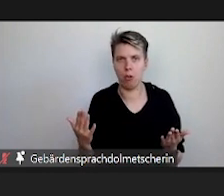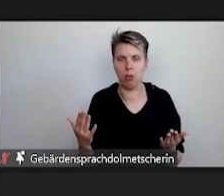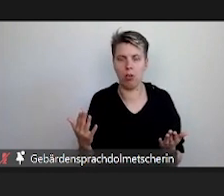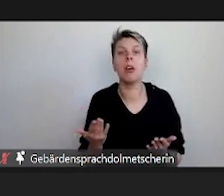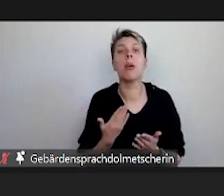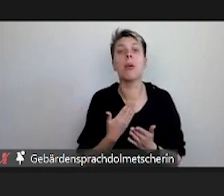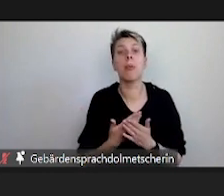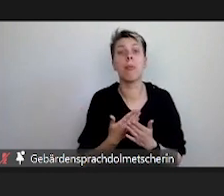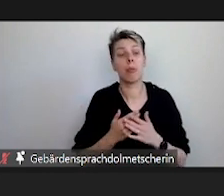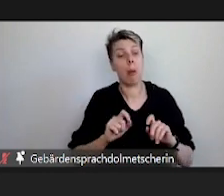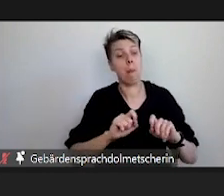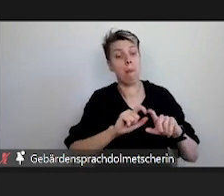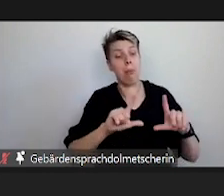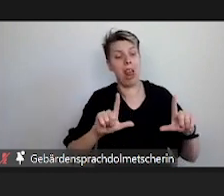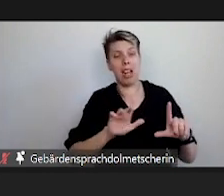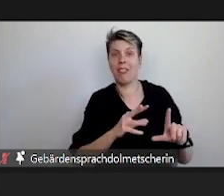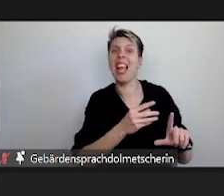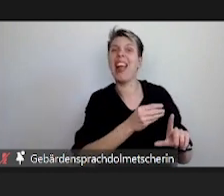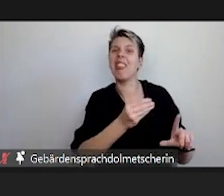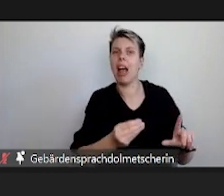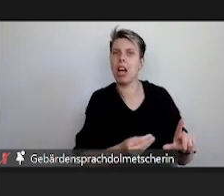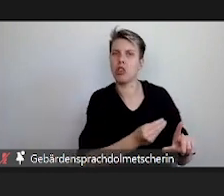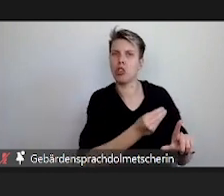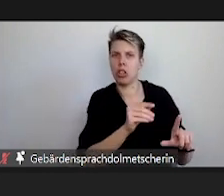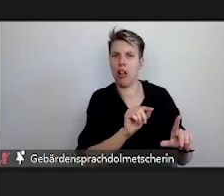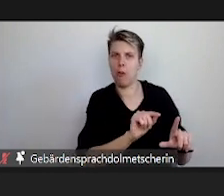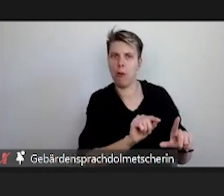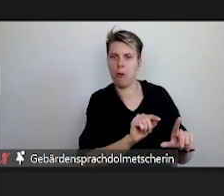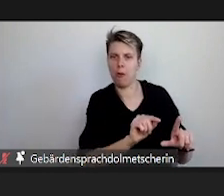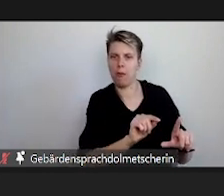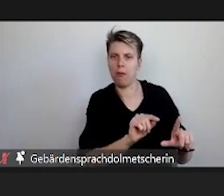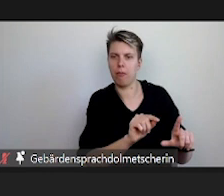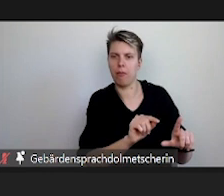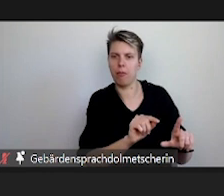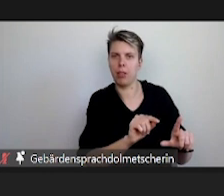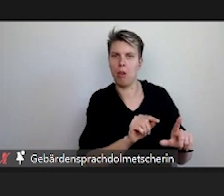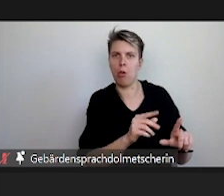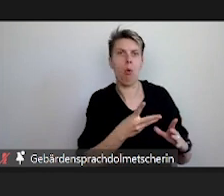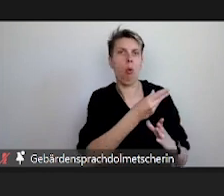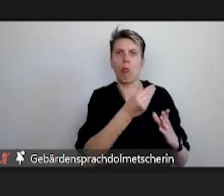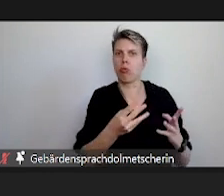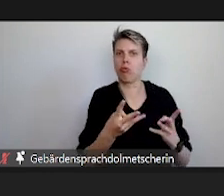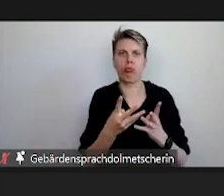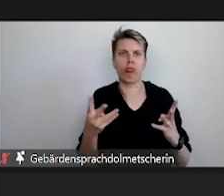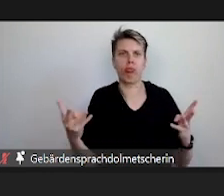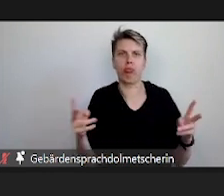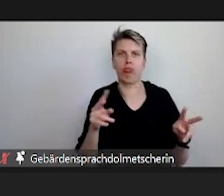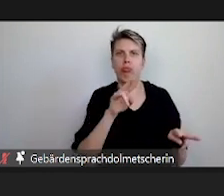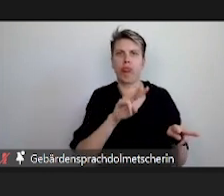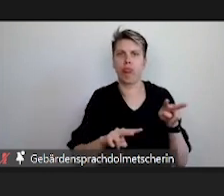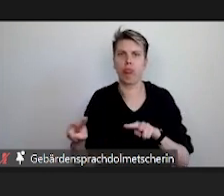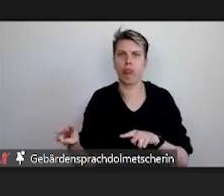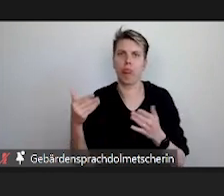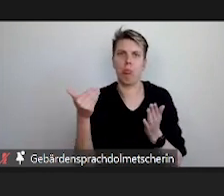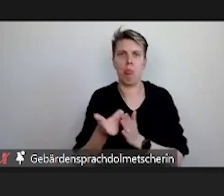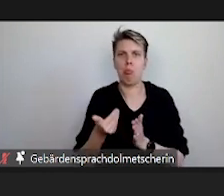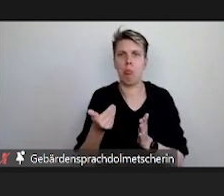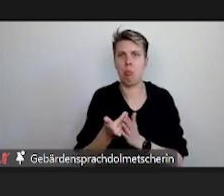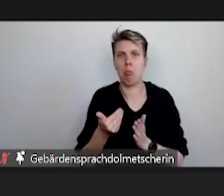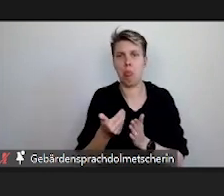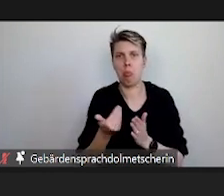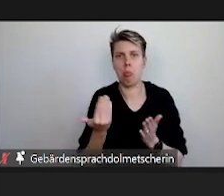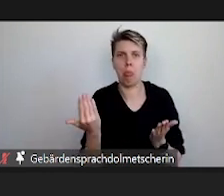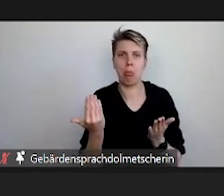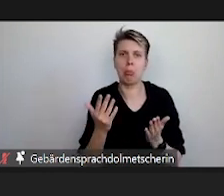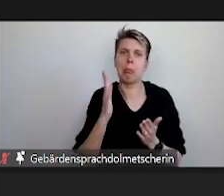oder eine Darstellung auf sehr viel verschiedene Art und Weisen beschreiben. Und sozusagen, wie Sie hier den Fokus legen, hängt in der Regel von